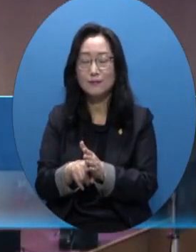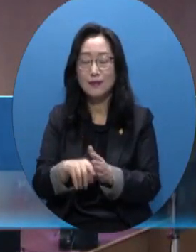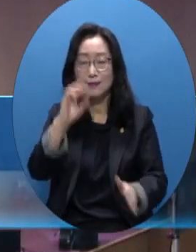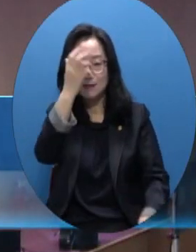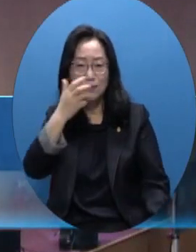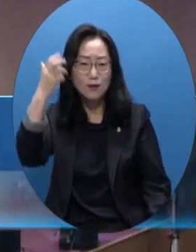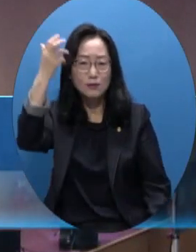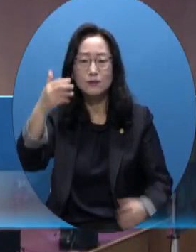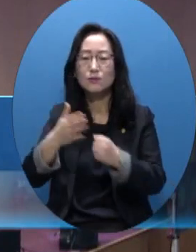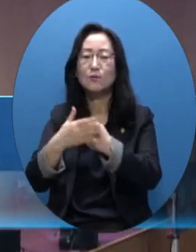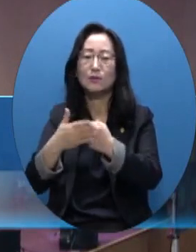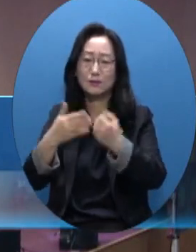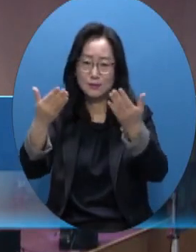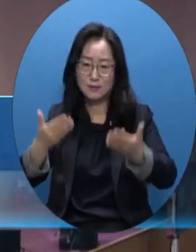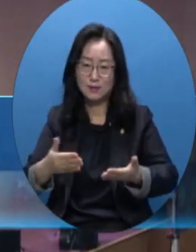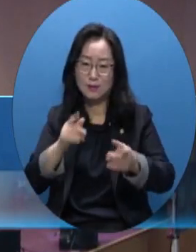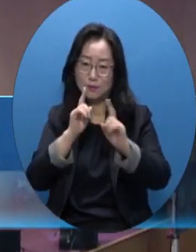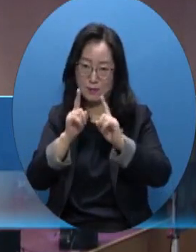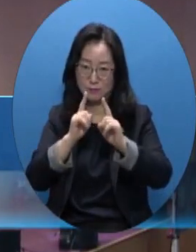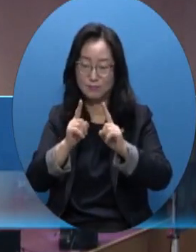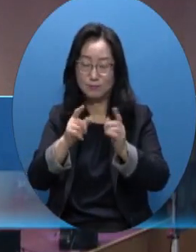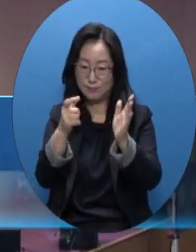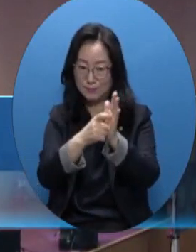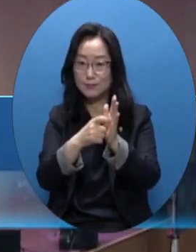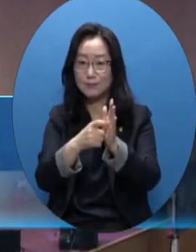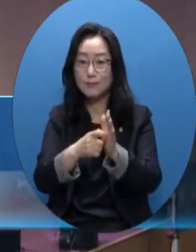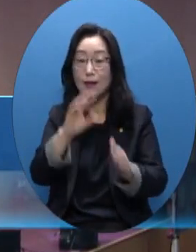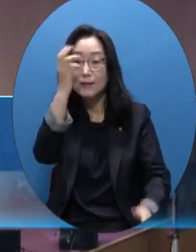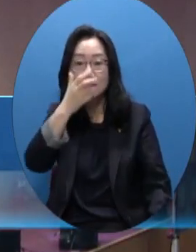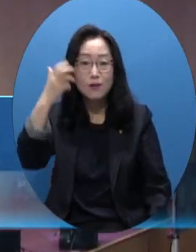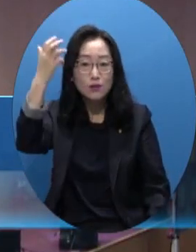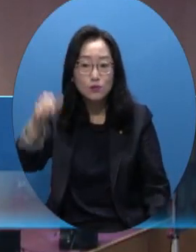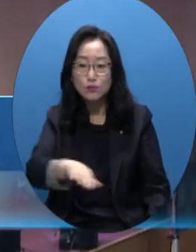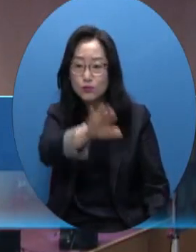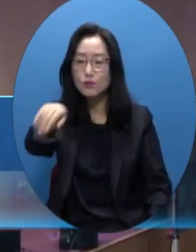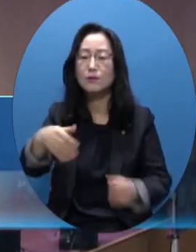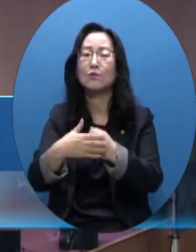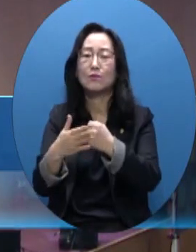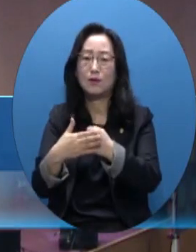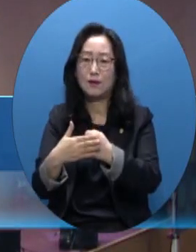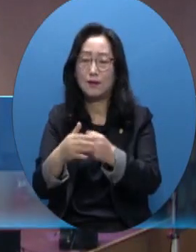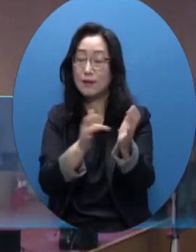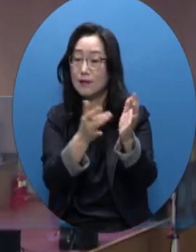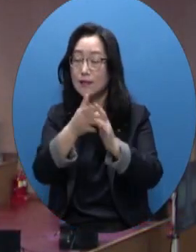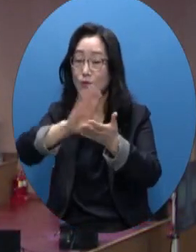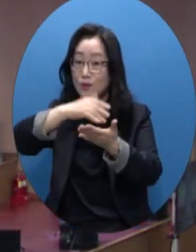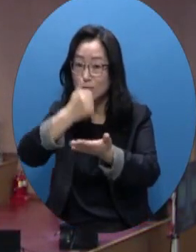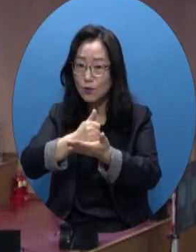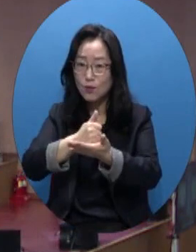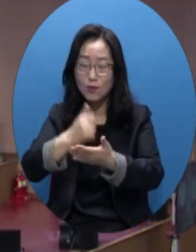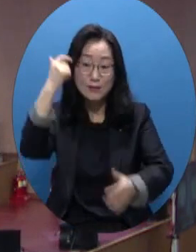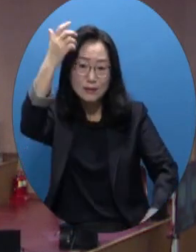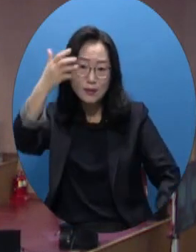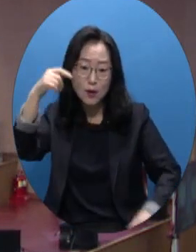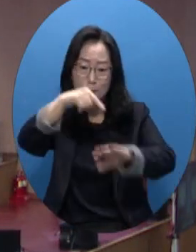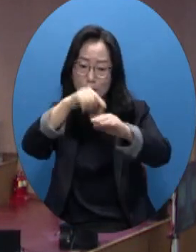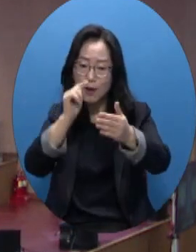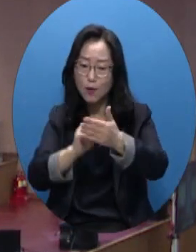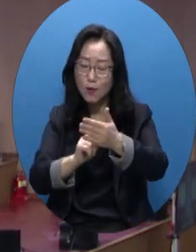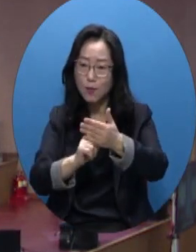성 교수를 도우신 다고 주일 말씀 하십니다 성령이 우리를 2 오십니다 2주 영이신 성령이 우리 마음과 되어져서